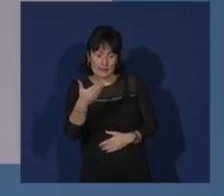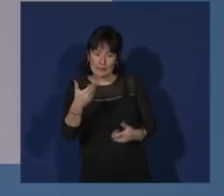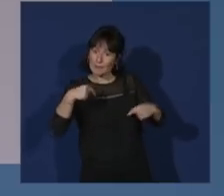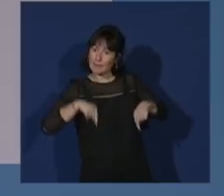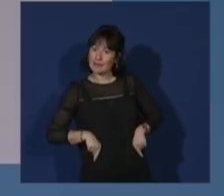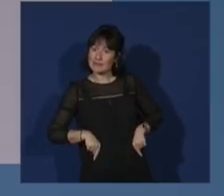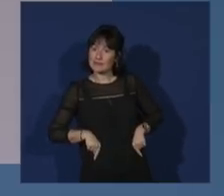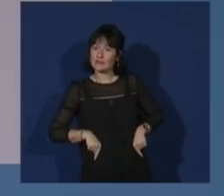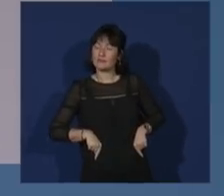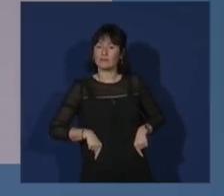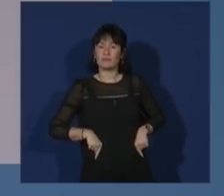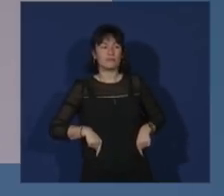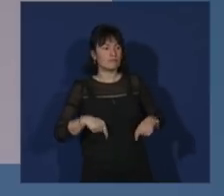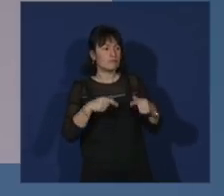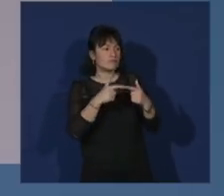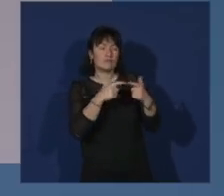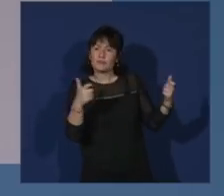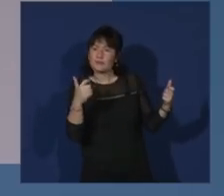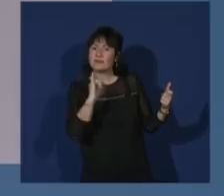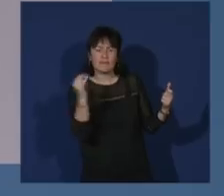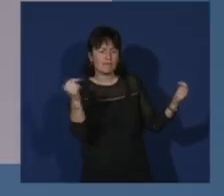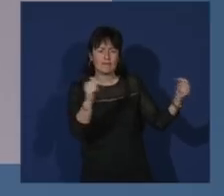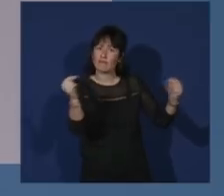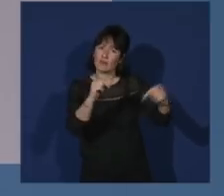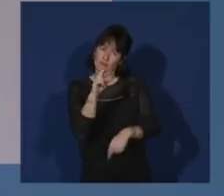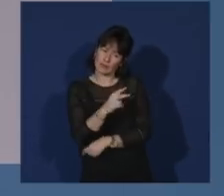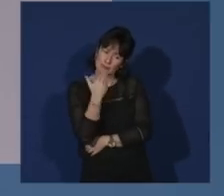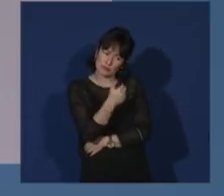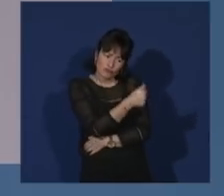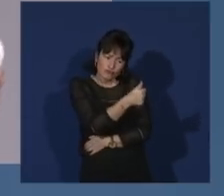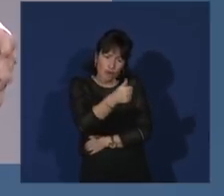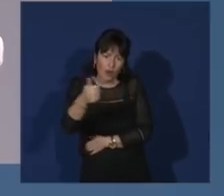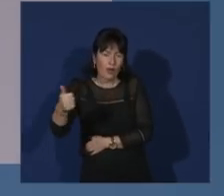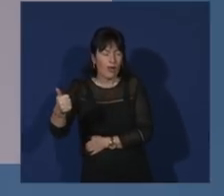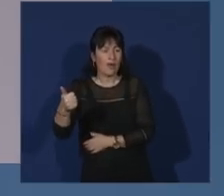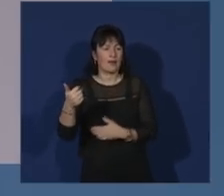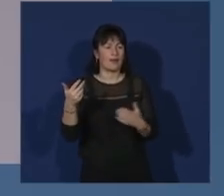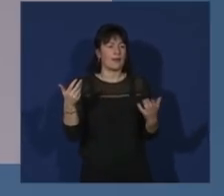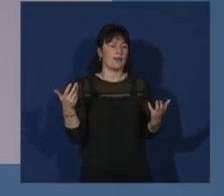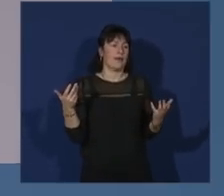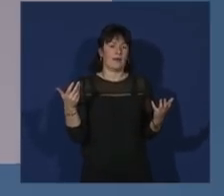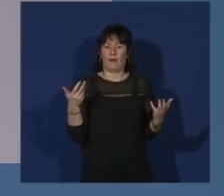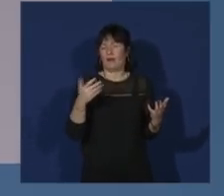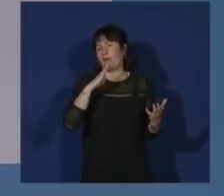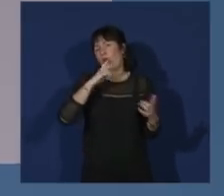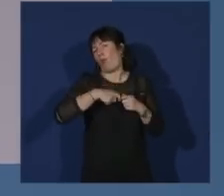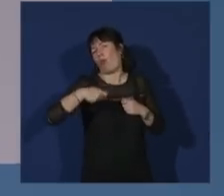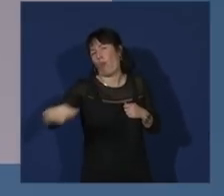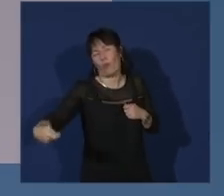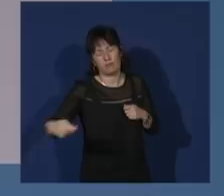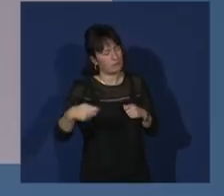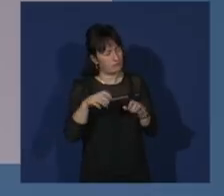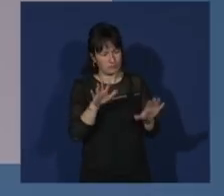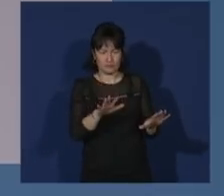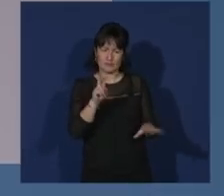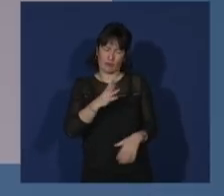aux ministres d'État, aux ministres qui sont là aujourd'hui. Je voudrais vous remercier chacun individuellement, mais cela serait trop long, mais croyez bien